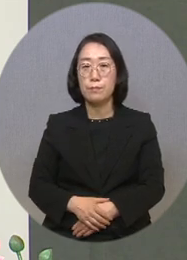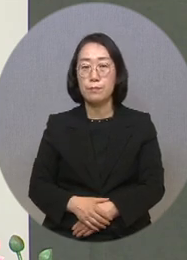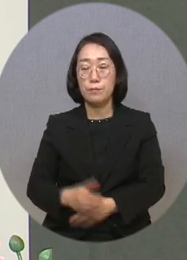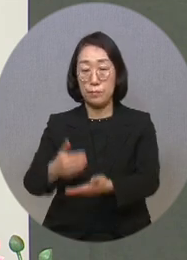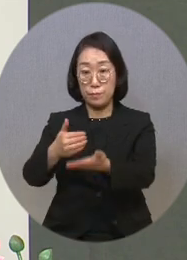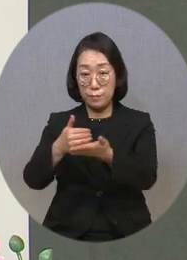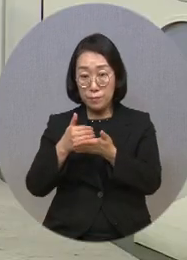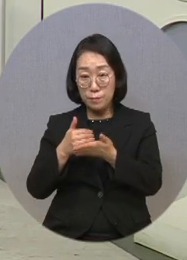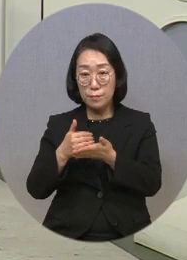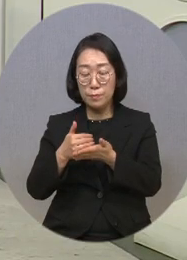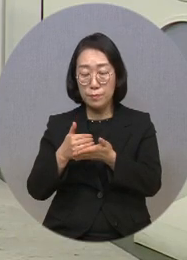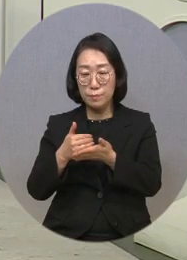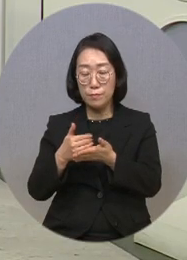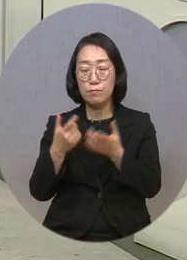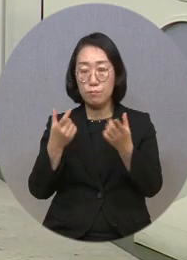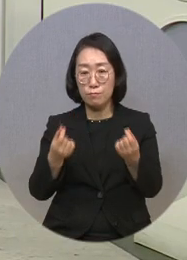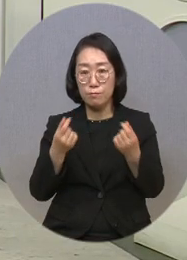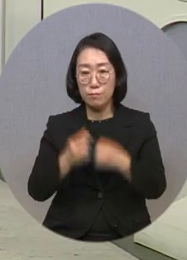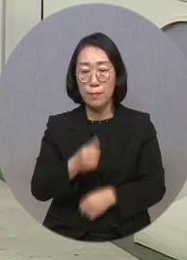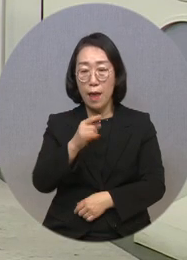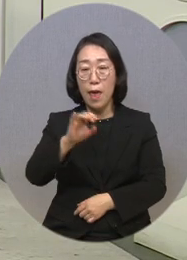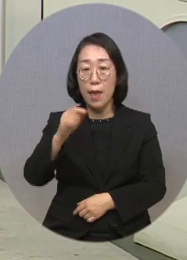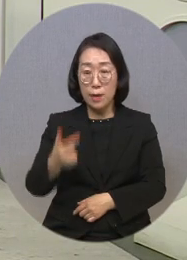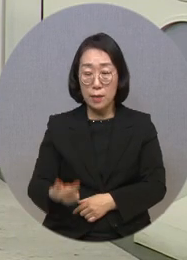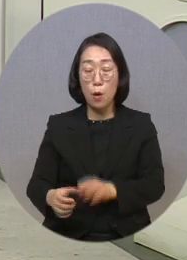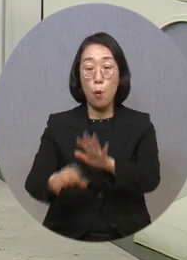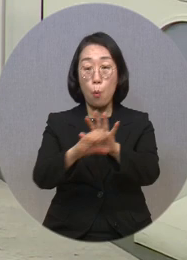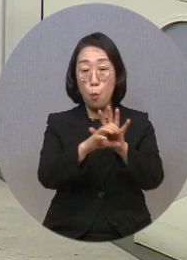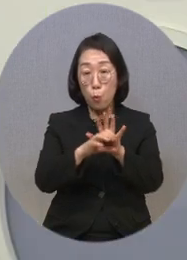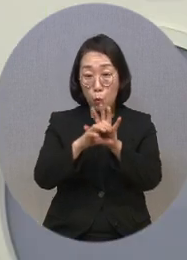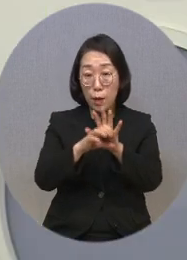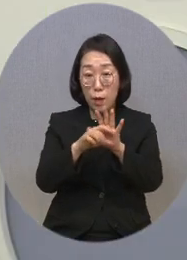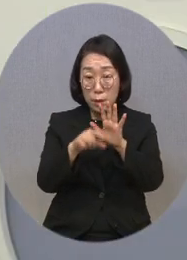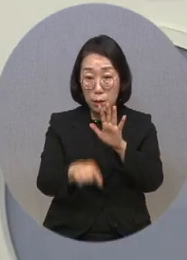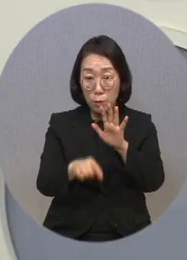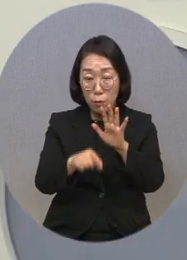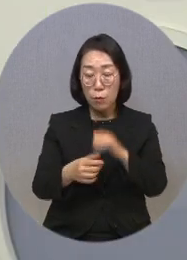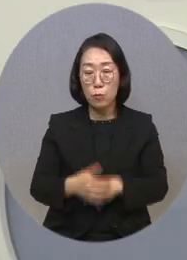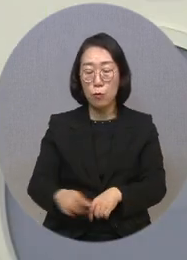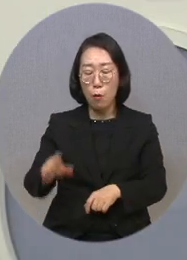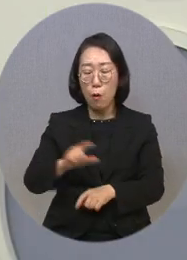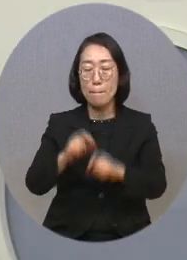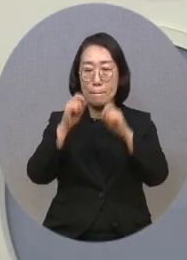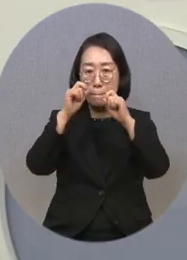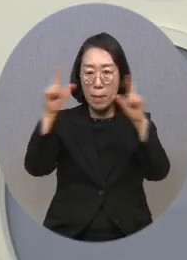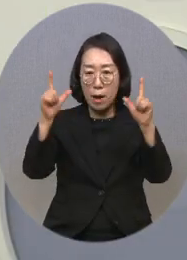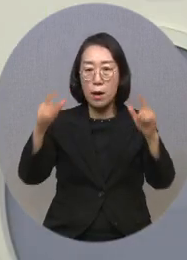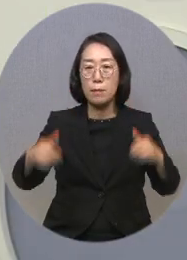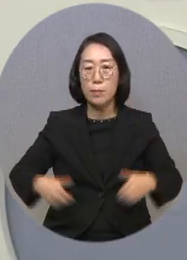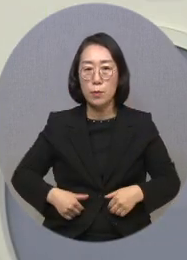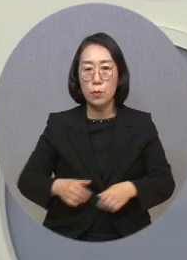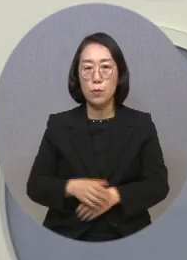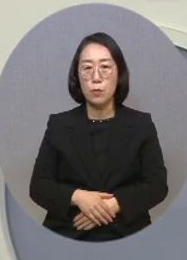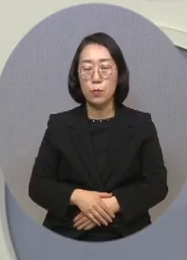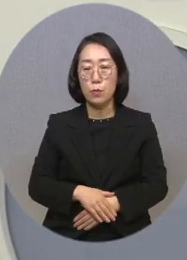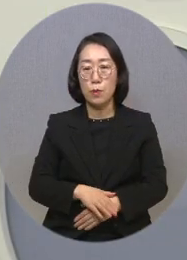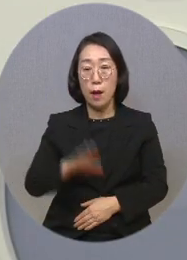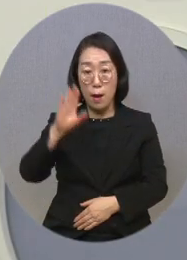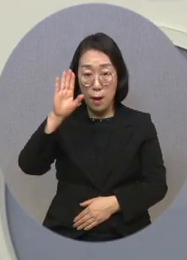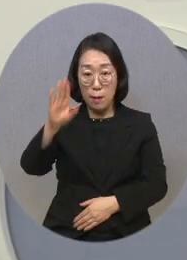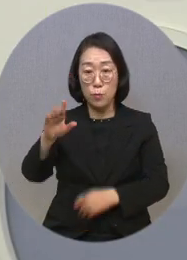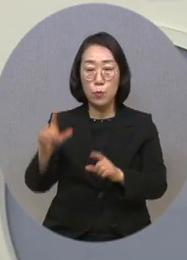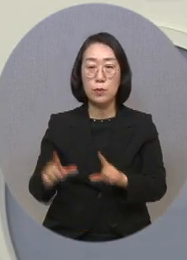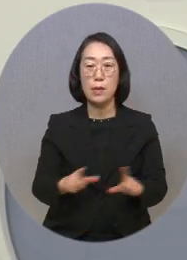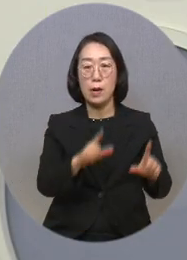그것이 해인 시대다. 네, 우리가 지금 코로나를 해인 시대에 통해서 살고 있다. 우리는 그걸 더 깨우쳐야 돼요. 그리고 우리가 앞으로